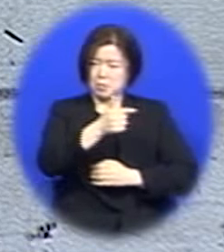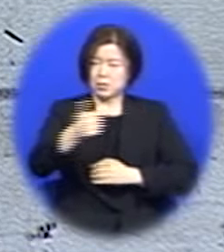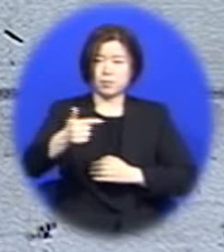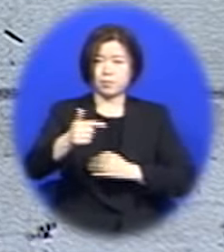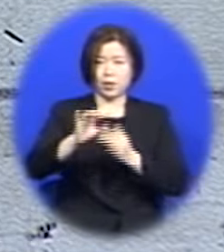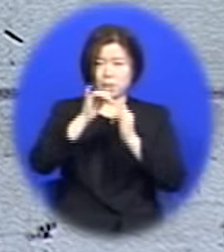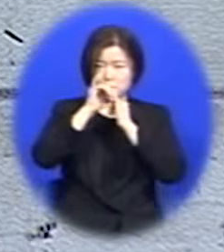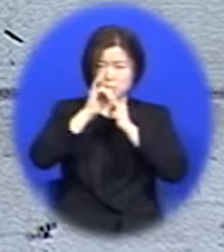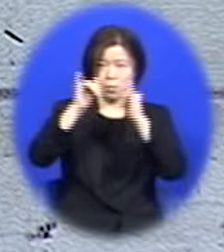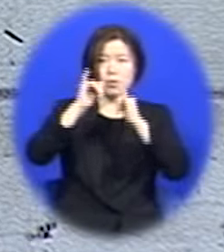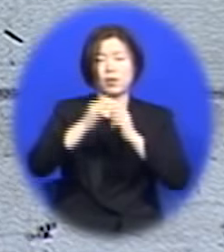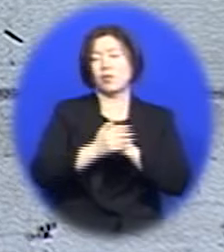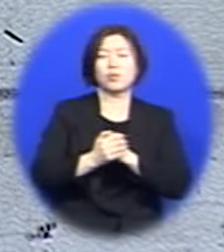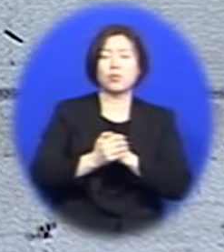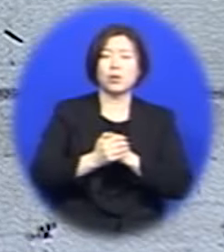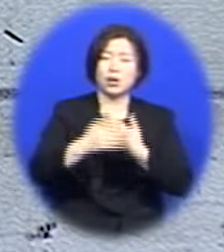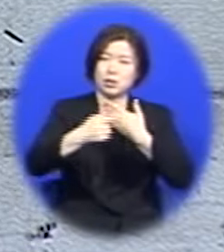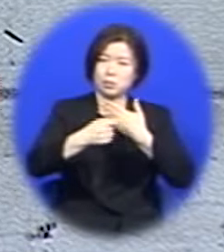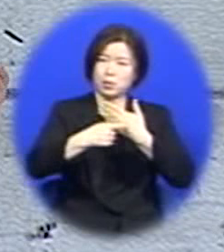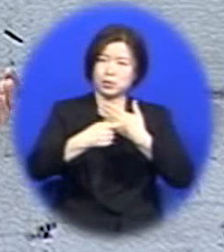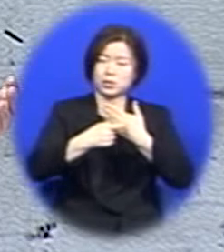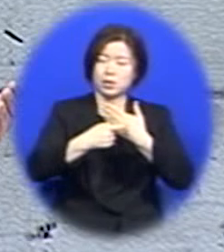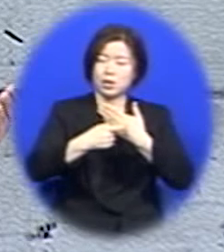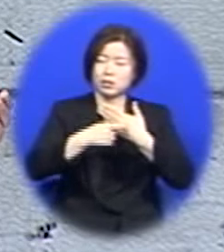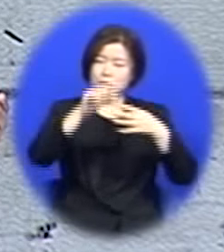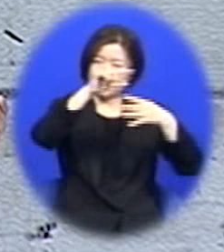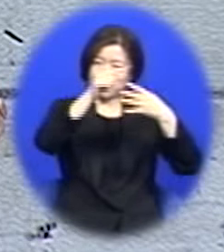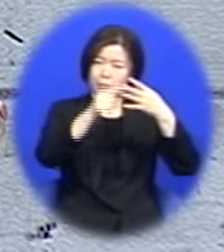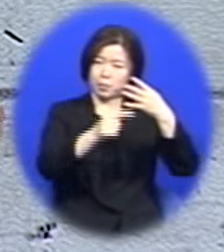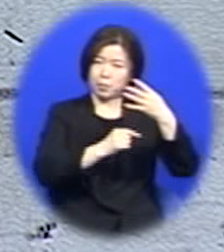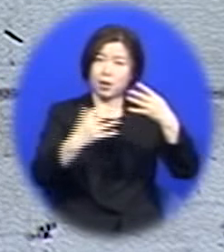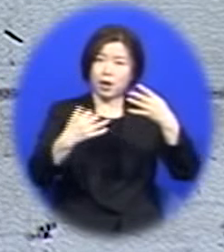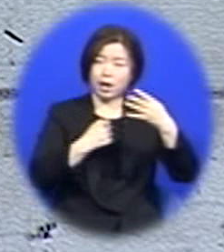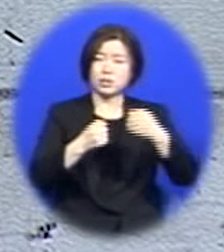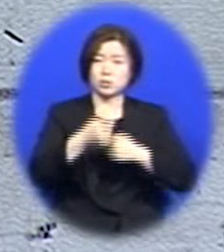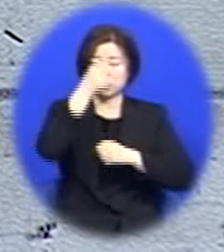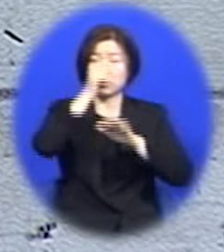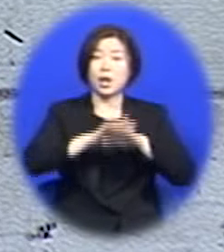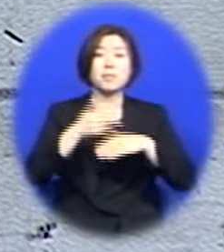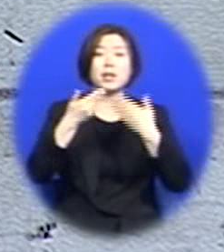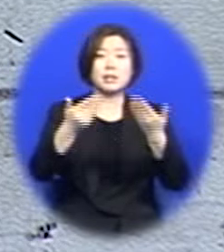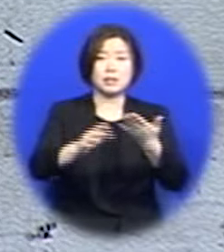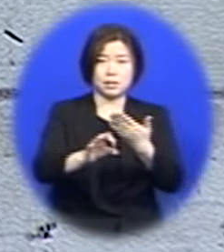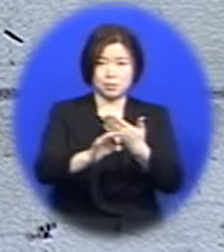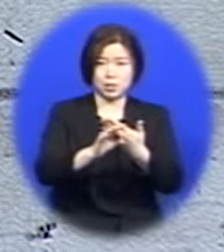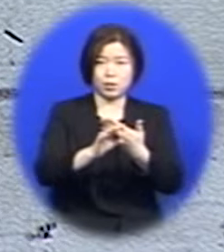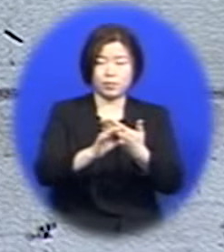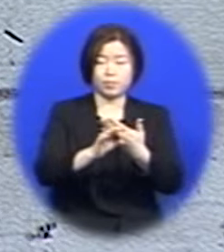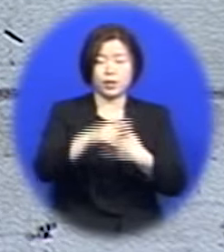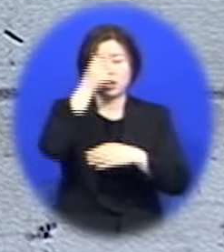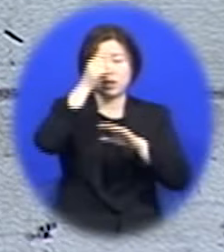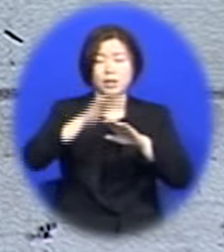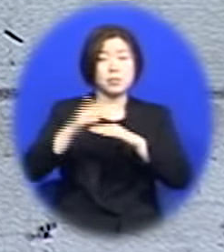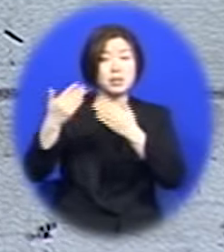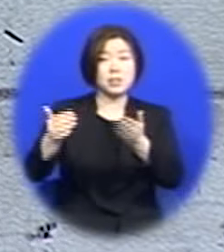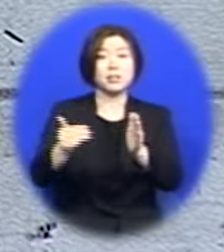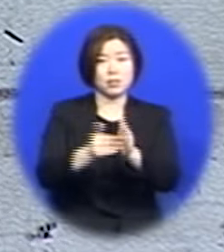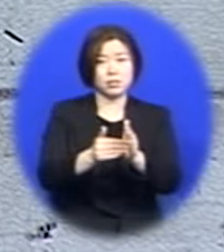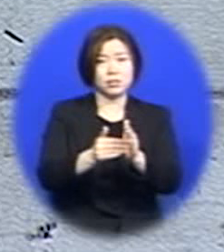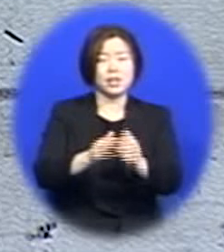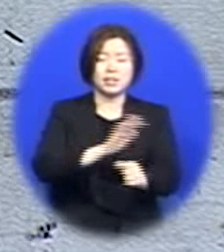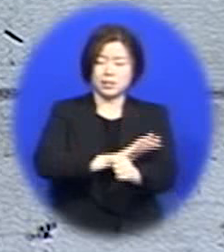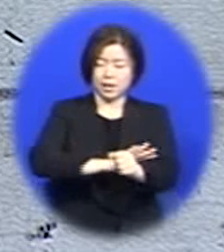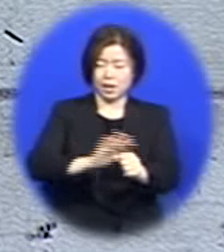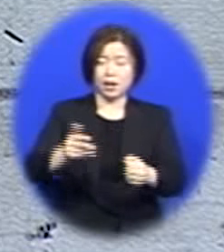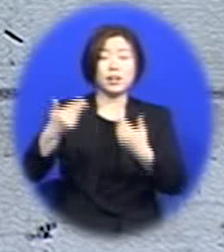아주 그럴듯한 그런 예배 순서를 가지고 예배하면 그러면 예배 드린 거다. 참 잘